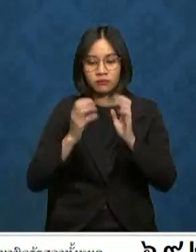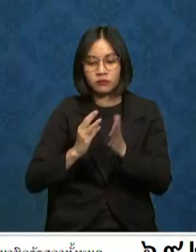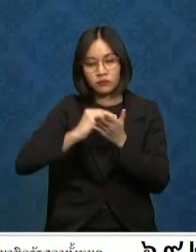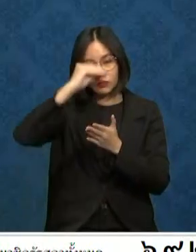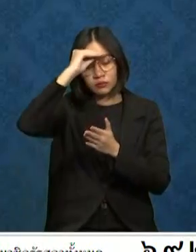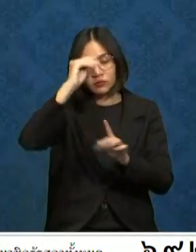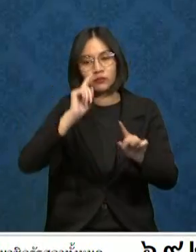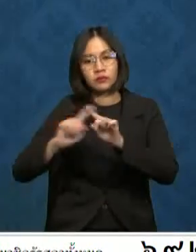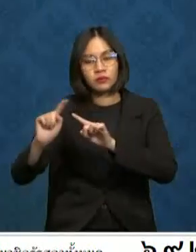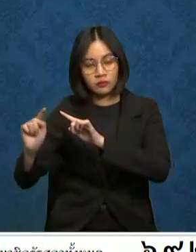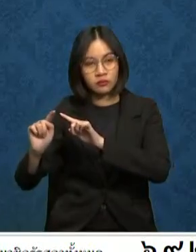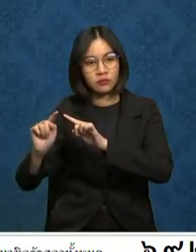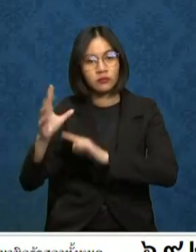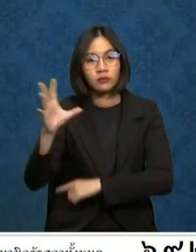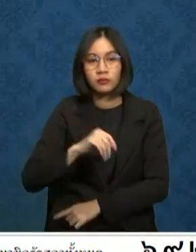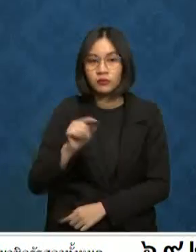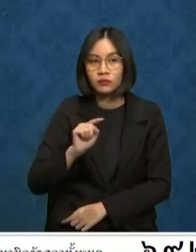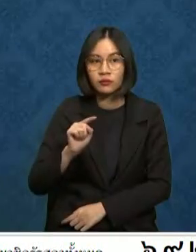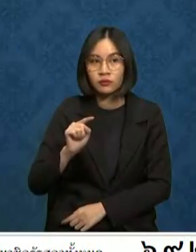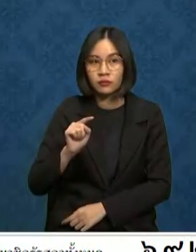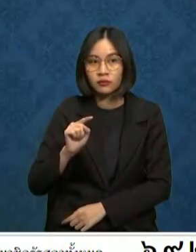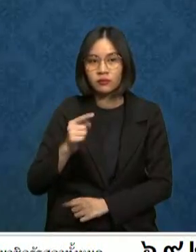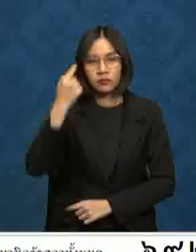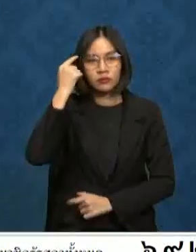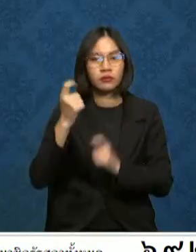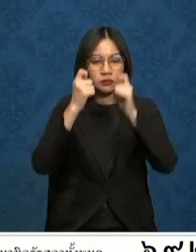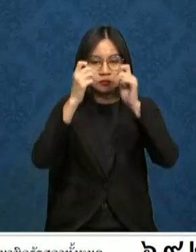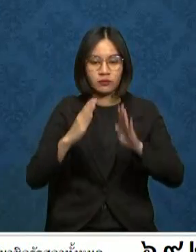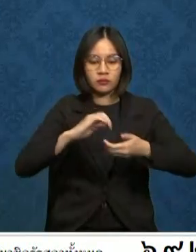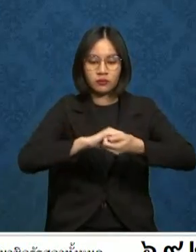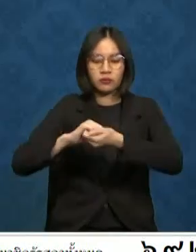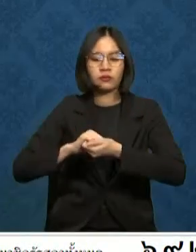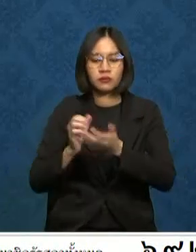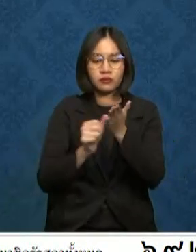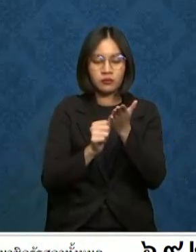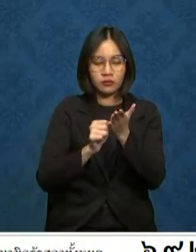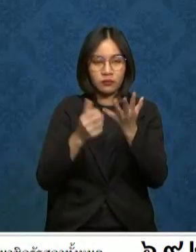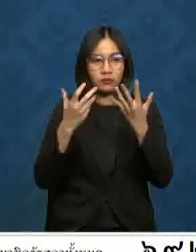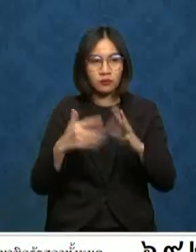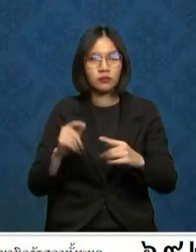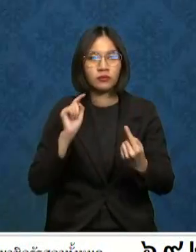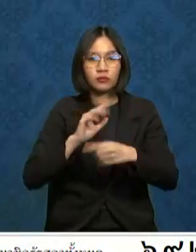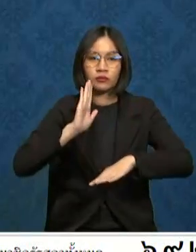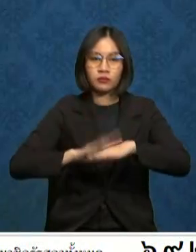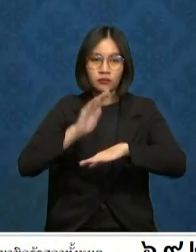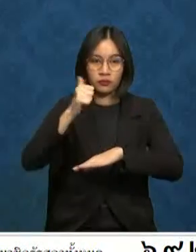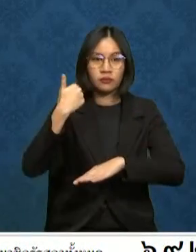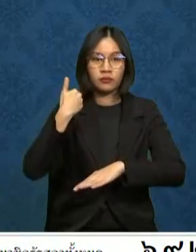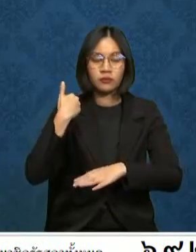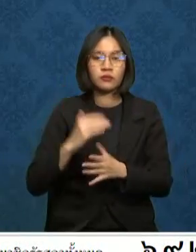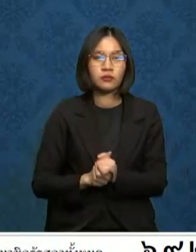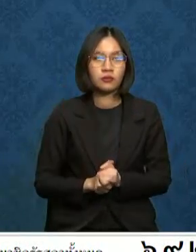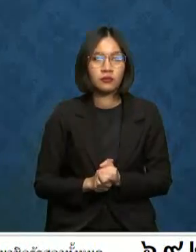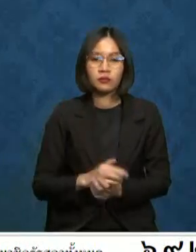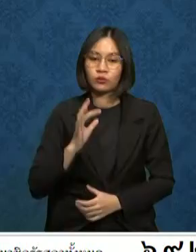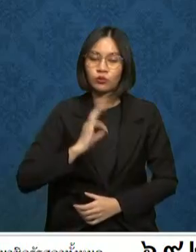บริบทจริงออกมาออกมามาออกแบบและร่วมมือกันแก้ปัญหาจนเกิดเป็นสมรถนะท่านครับ